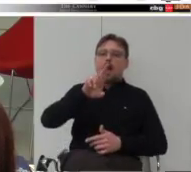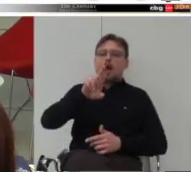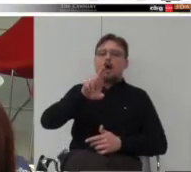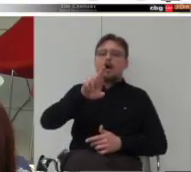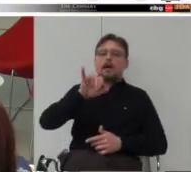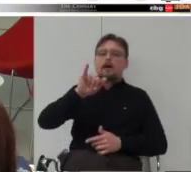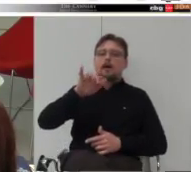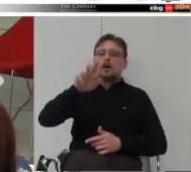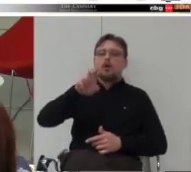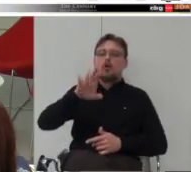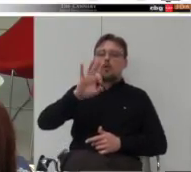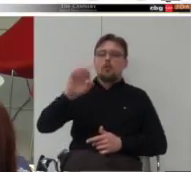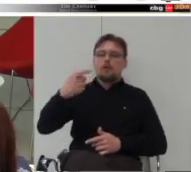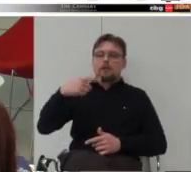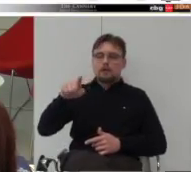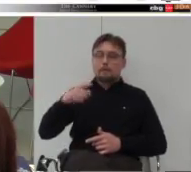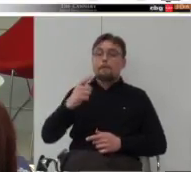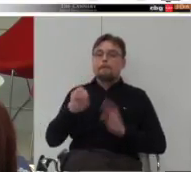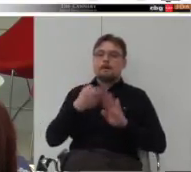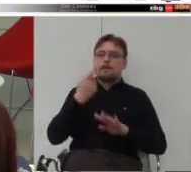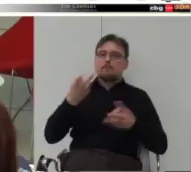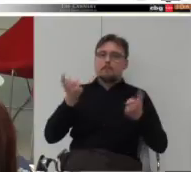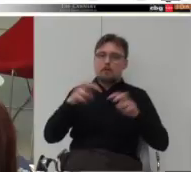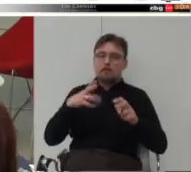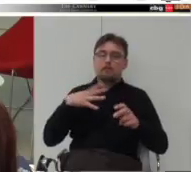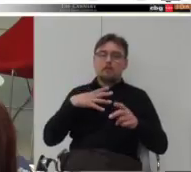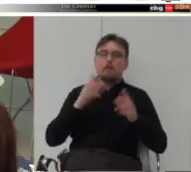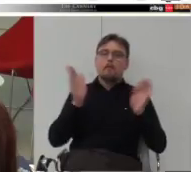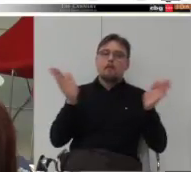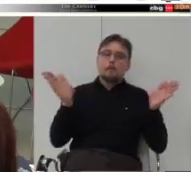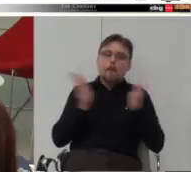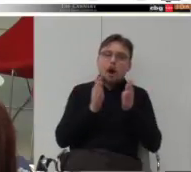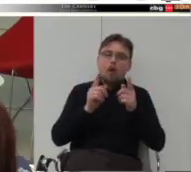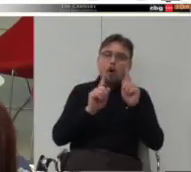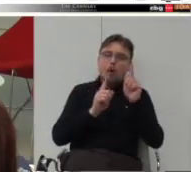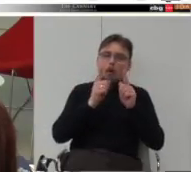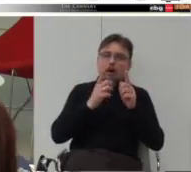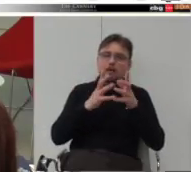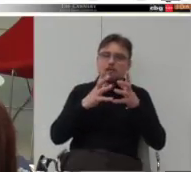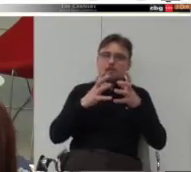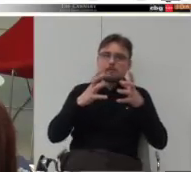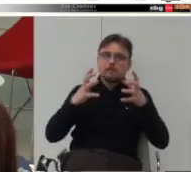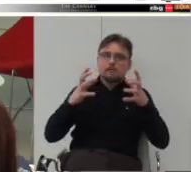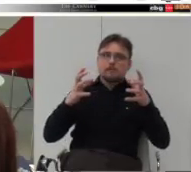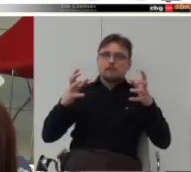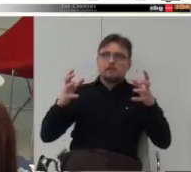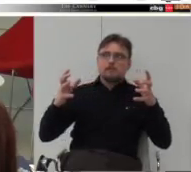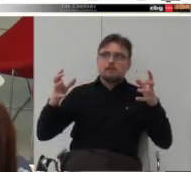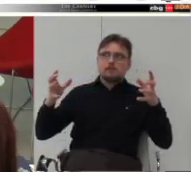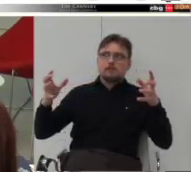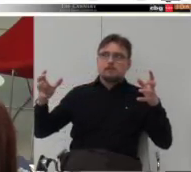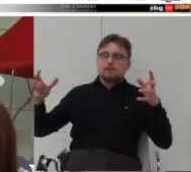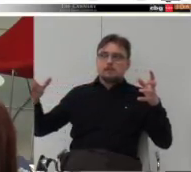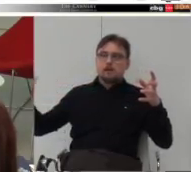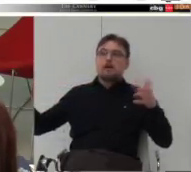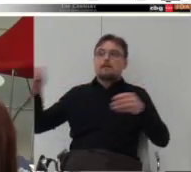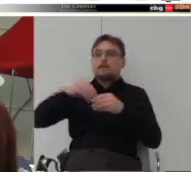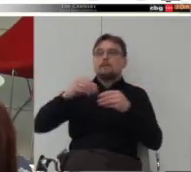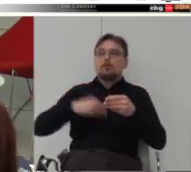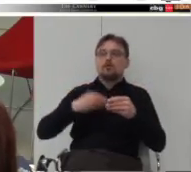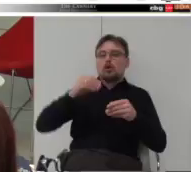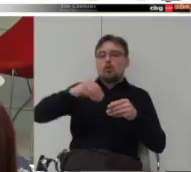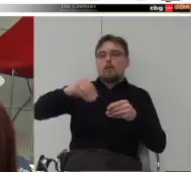powstał, z małego ogrodu rozrósł się do obszaru, który jest w stanie wyżywić 2000